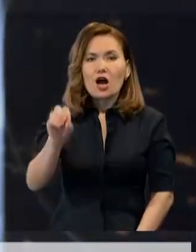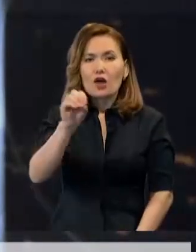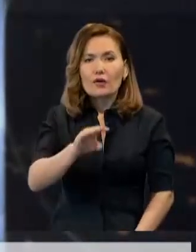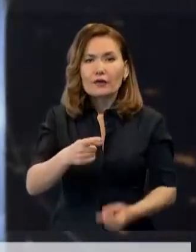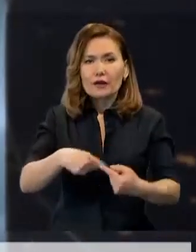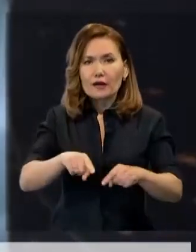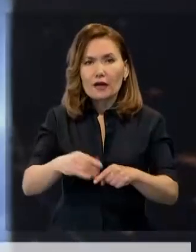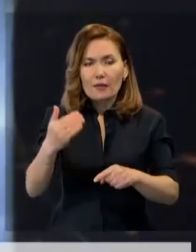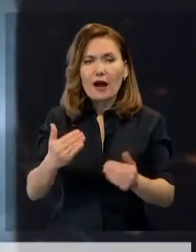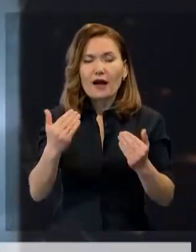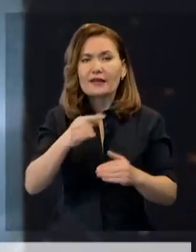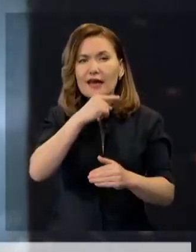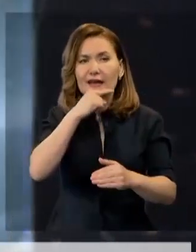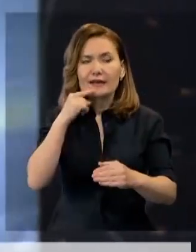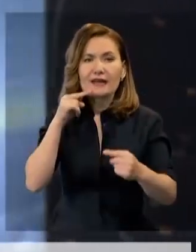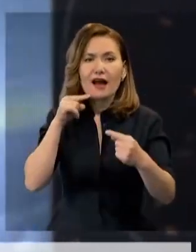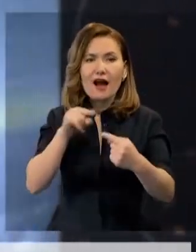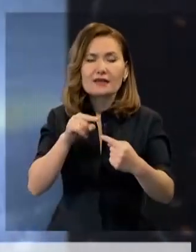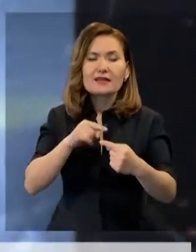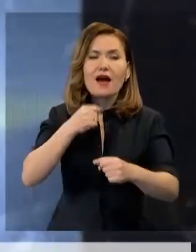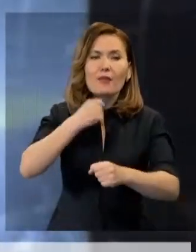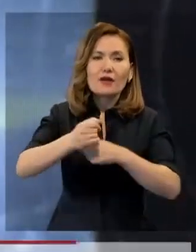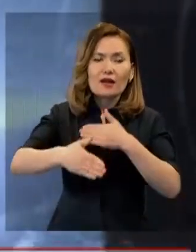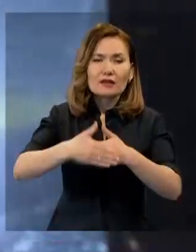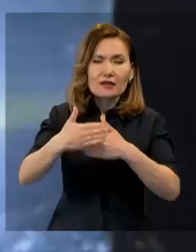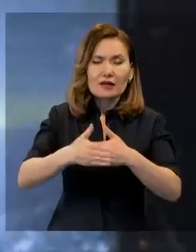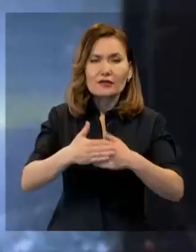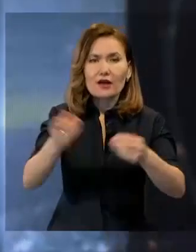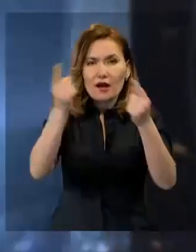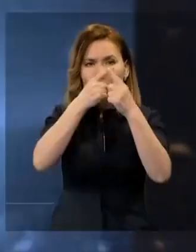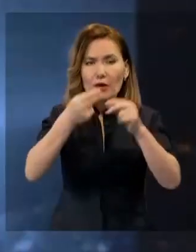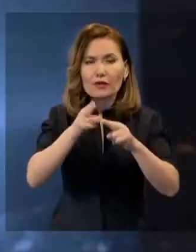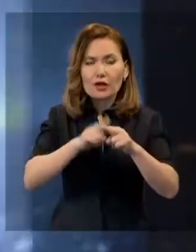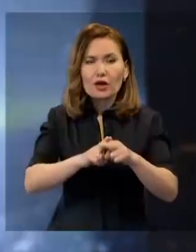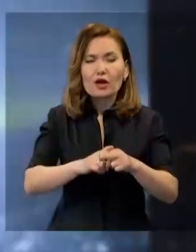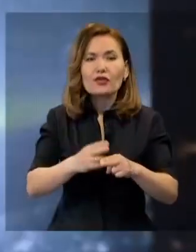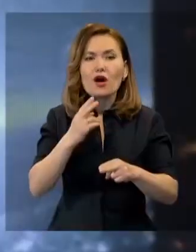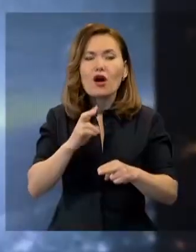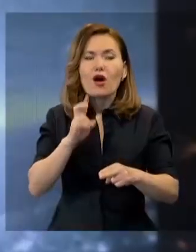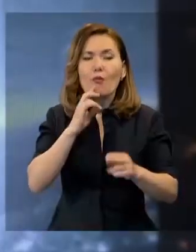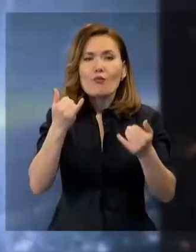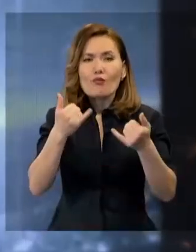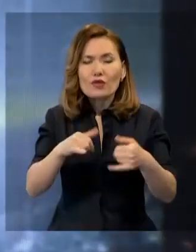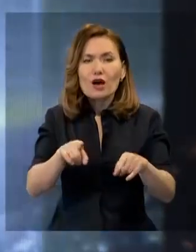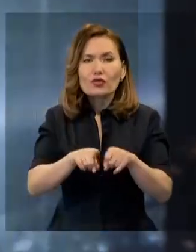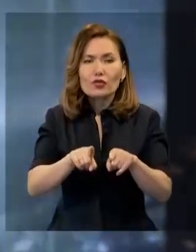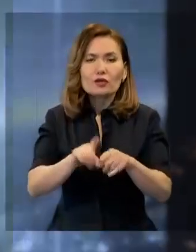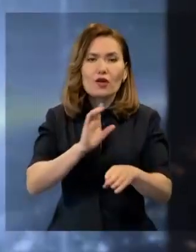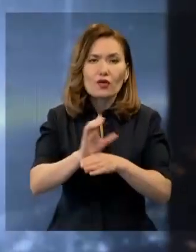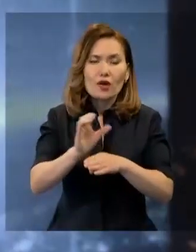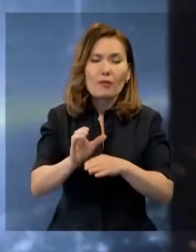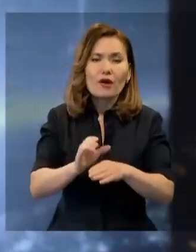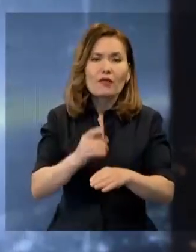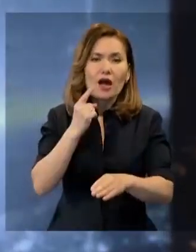Еуроодақ қазір Ресейге қарсы санкциялардың 5-ші пакетін талқылап жатыр. Оған мұнай эмбаргосы да кіруі мүмкін деген әңгімелер айтылды.